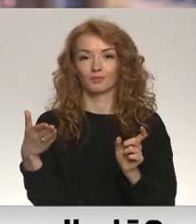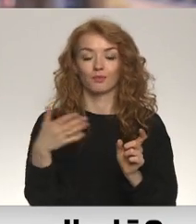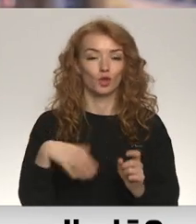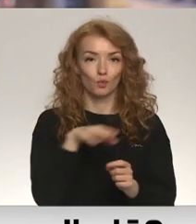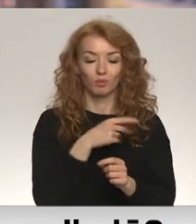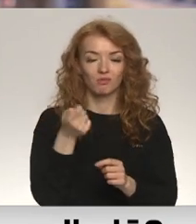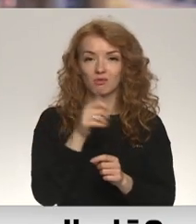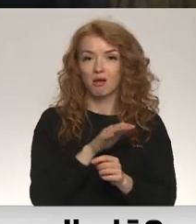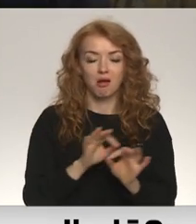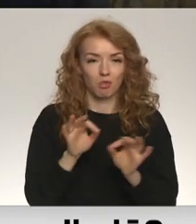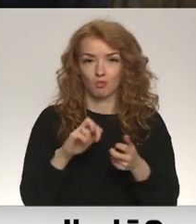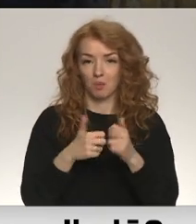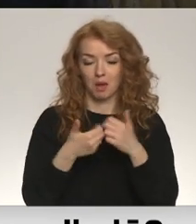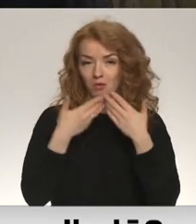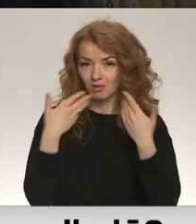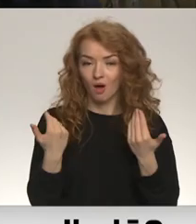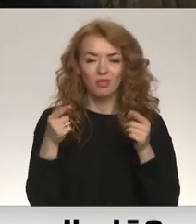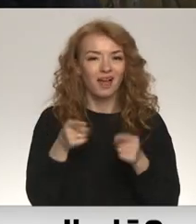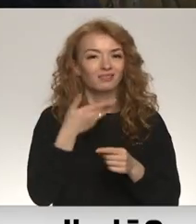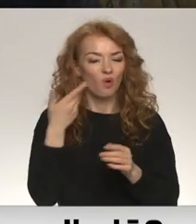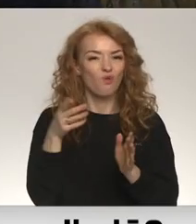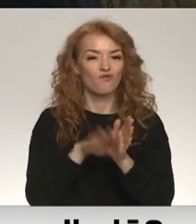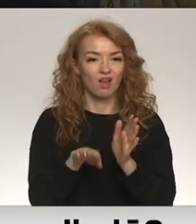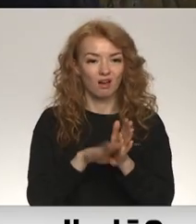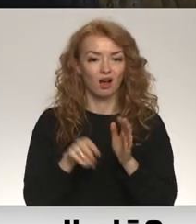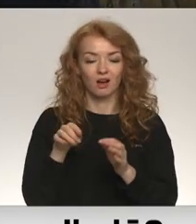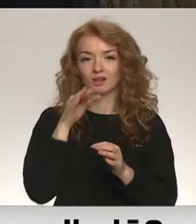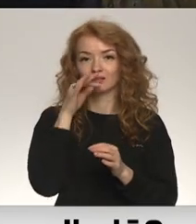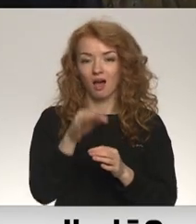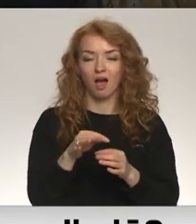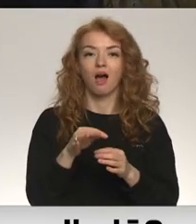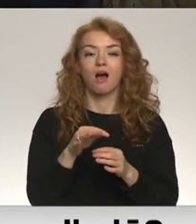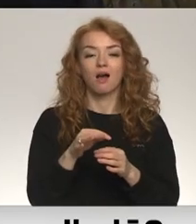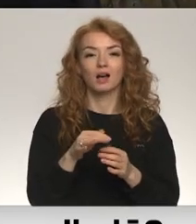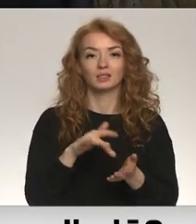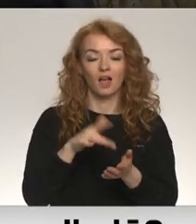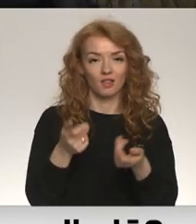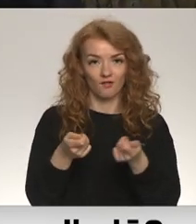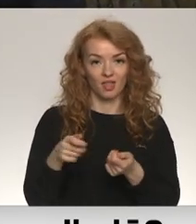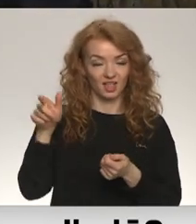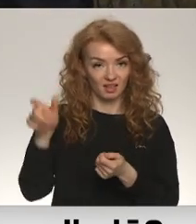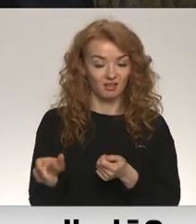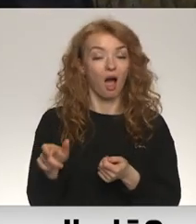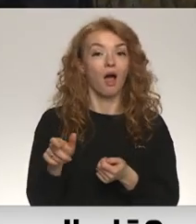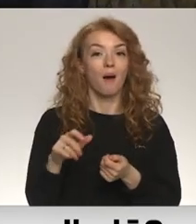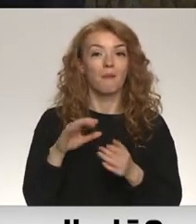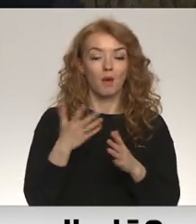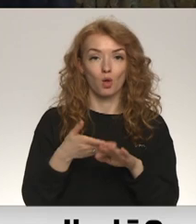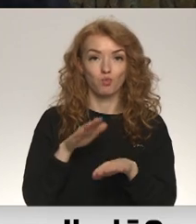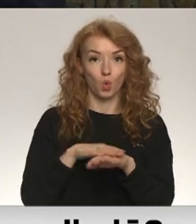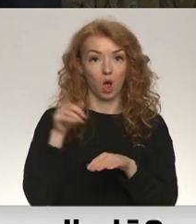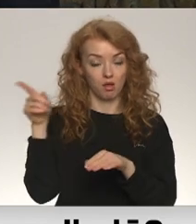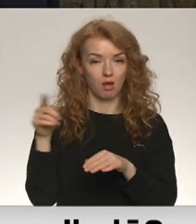Mums nekad problēmu nav. Tas nav arī tik vienkārši, norāda lauksaimniecības tirgus veicināšanas centra vadītāja Inga un Gulba. Bet Polija nodokli